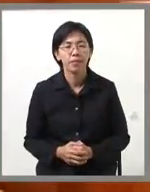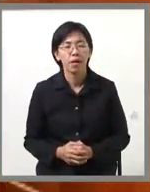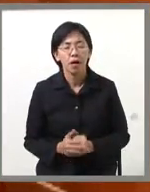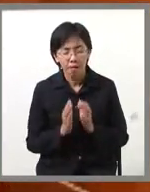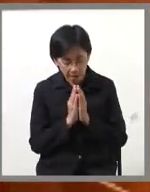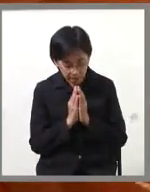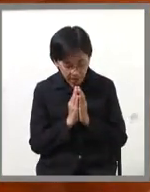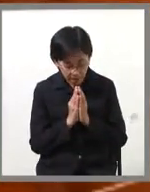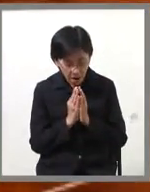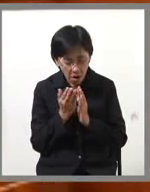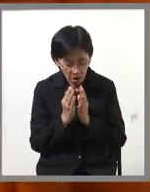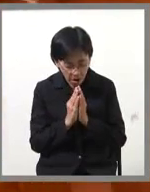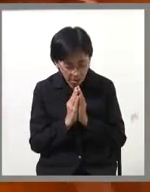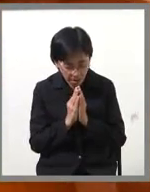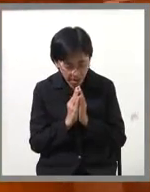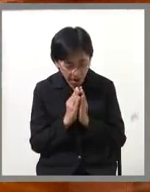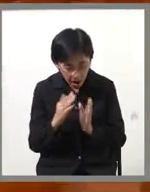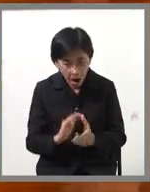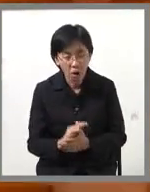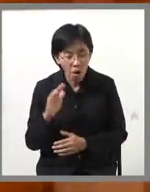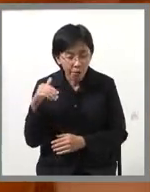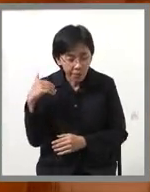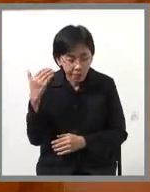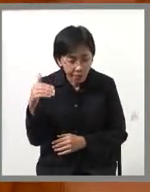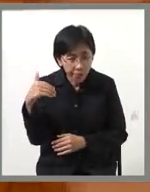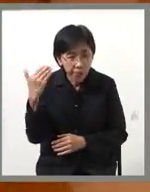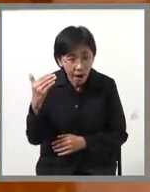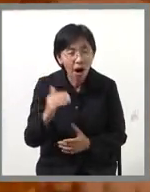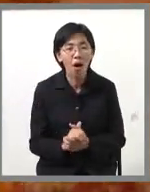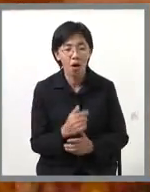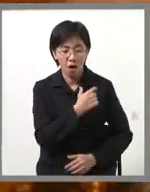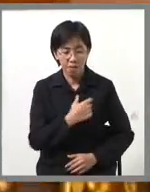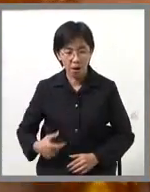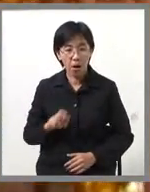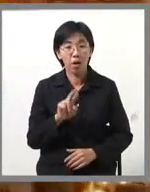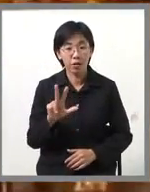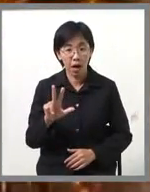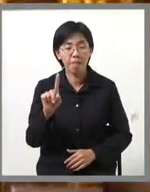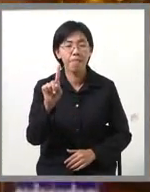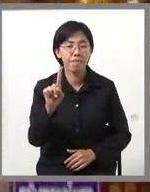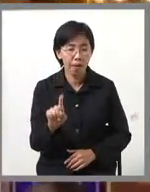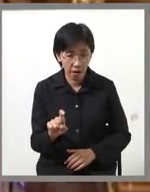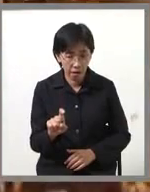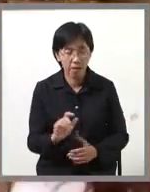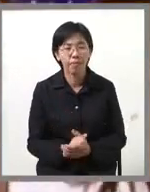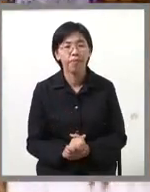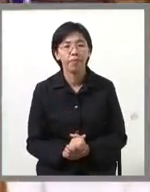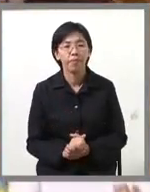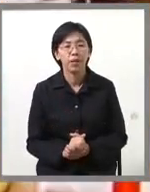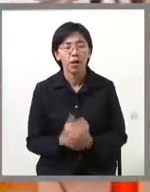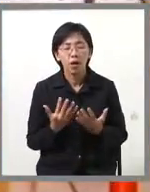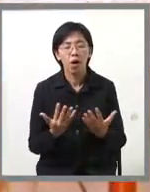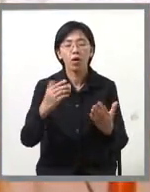ในไหนที่สุดทำให้ชาพระองค์รัชกาลที่สามสวรรคตมุขามาศทั้ง